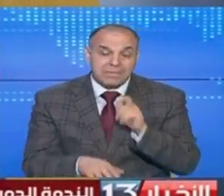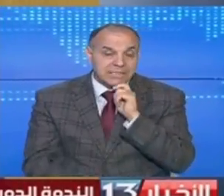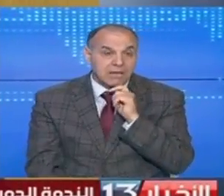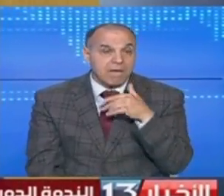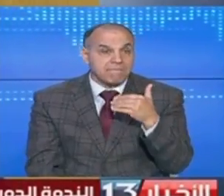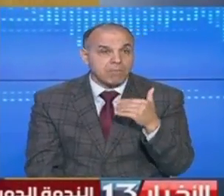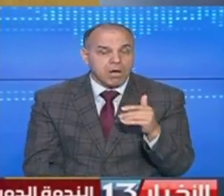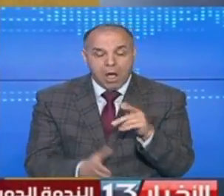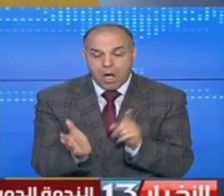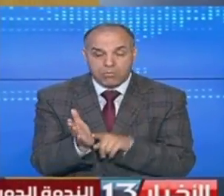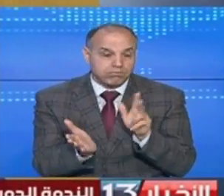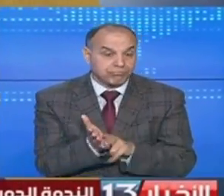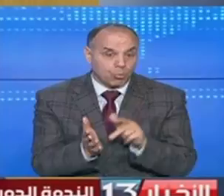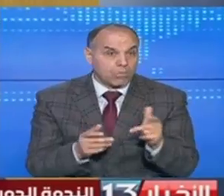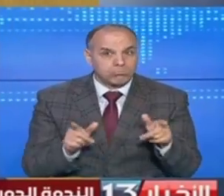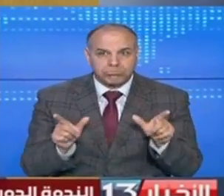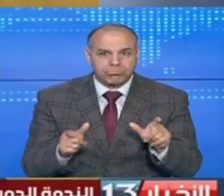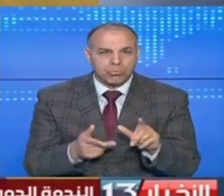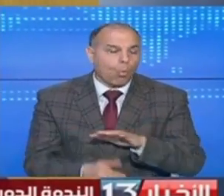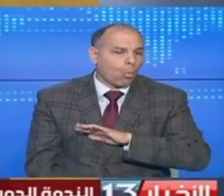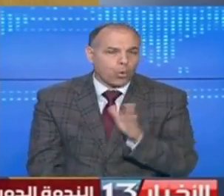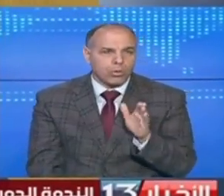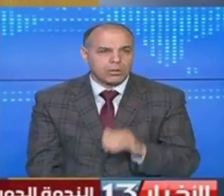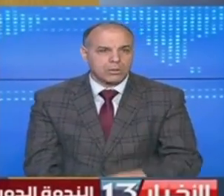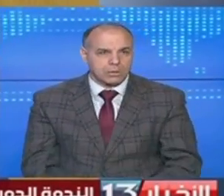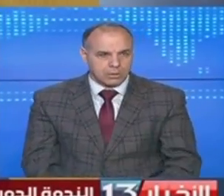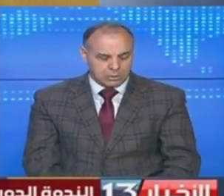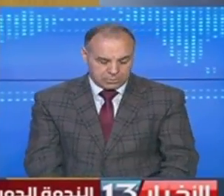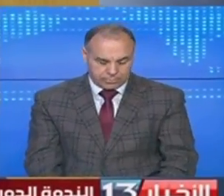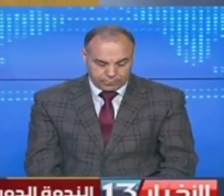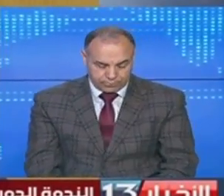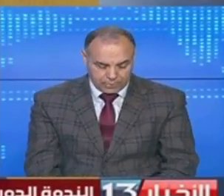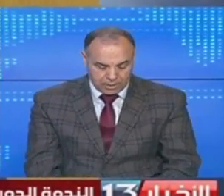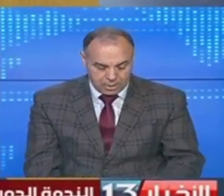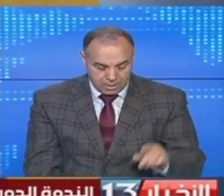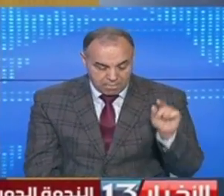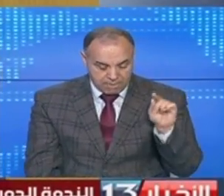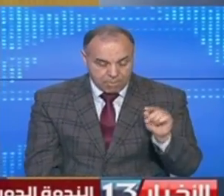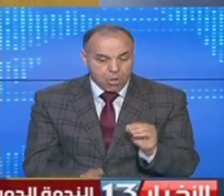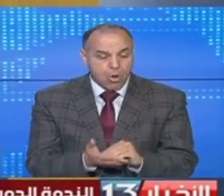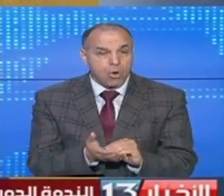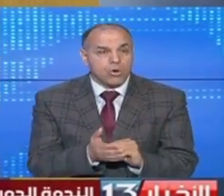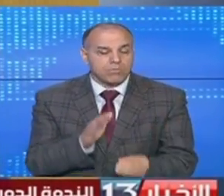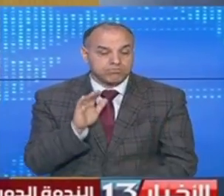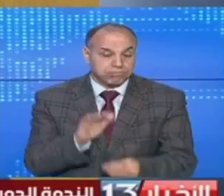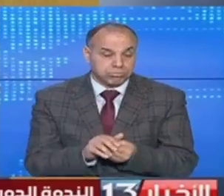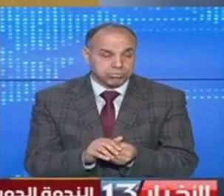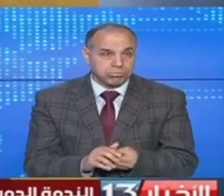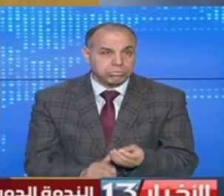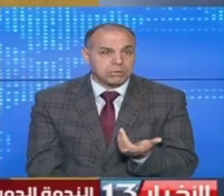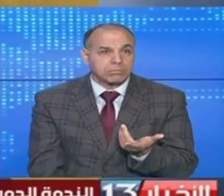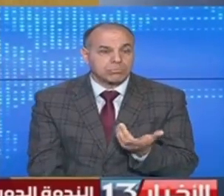فما تطبيق القانون بعد تطبيق القانون في كل شيء وفي هذا الفساد اللي عم